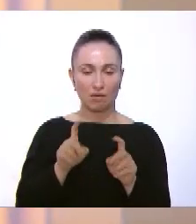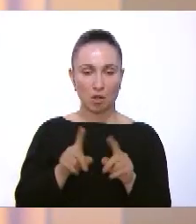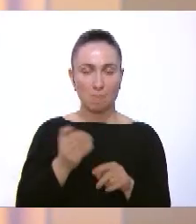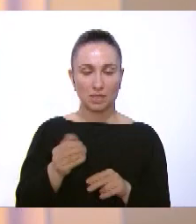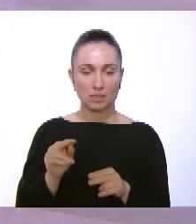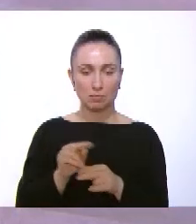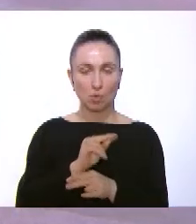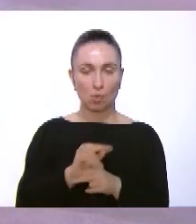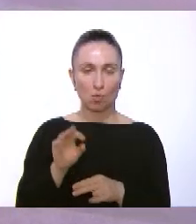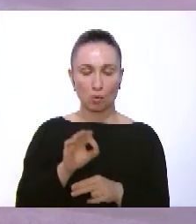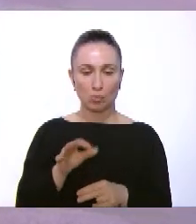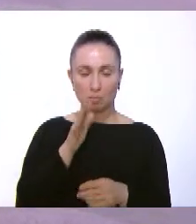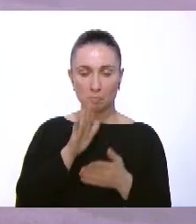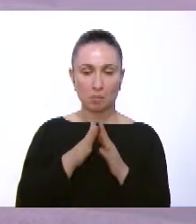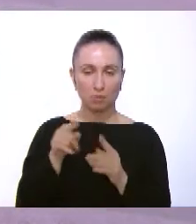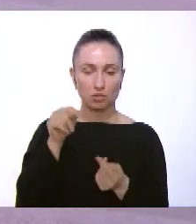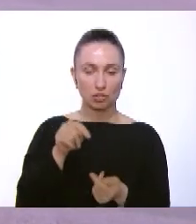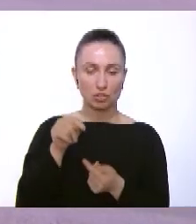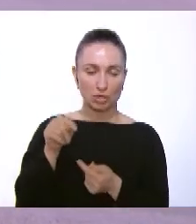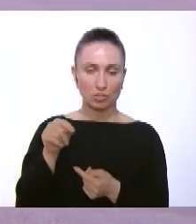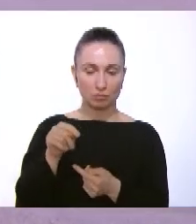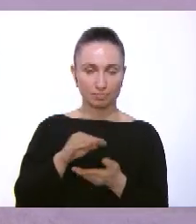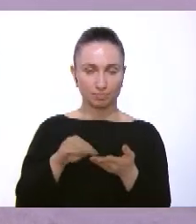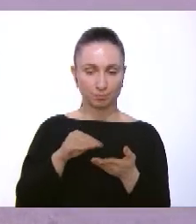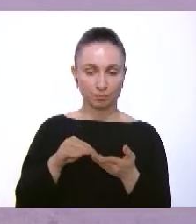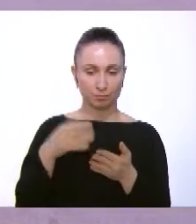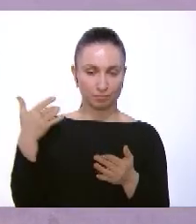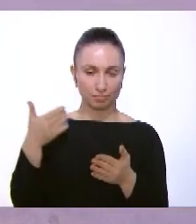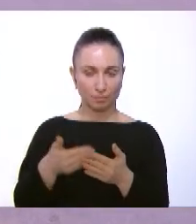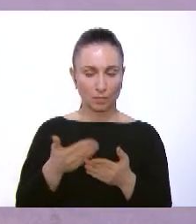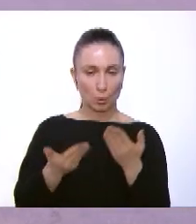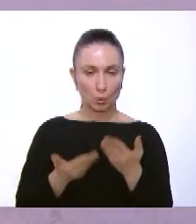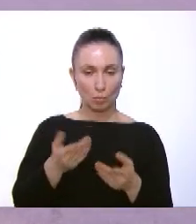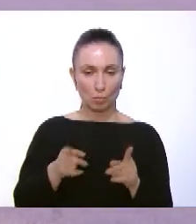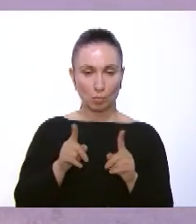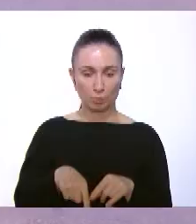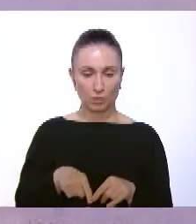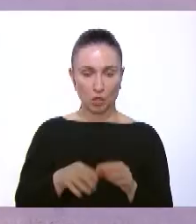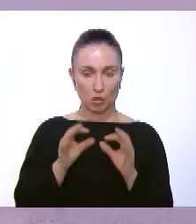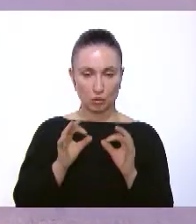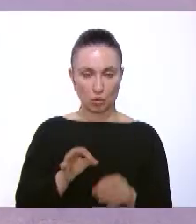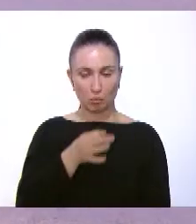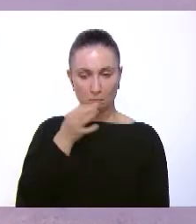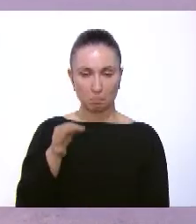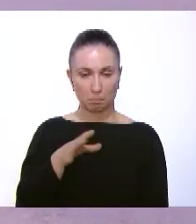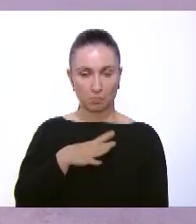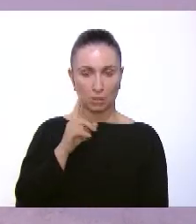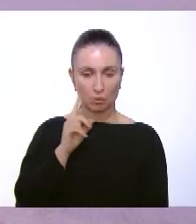მისი მკურნალობის იმ პერიოდის შესაბამისი აღწერილობა. თუმცა, აი, სწორად ბრძანეთ,